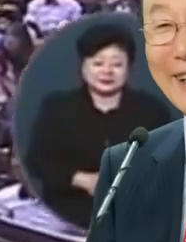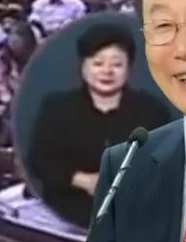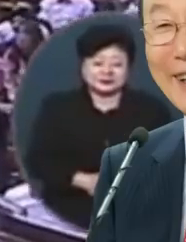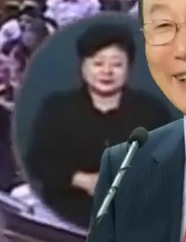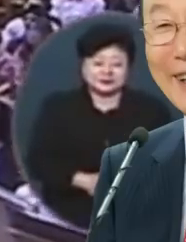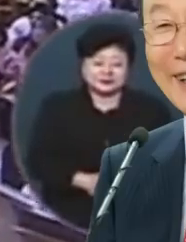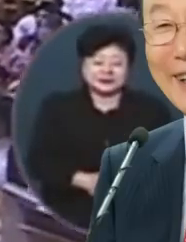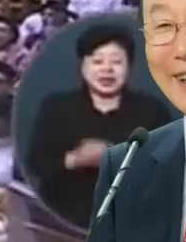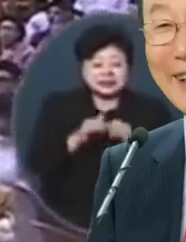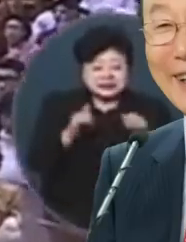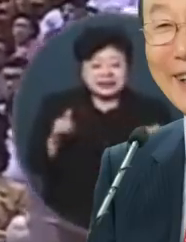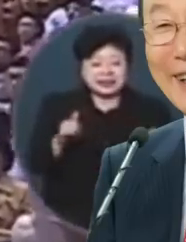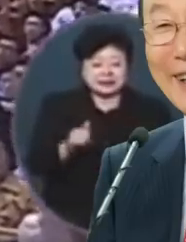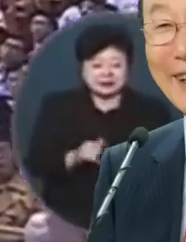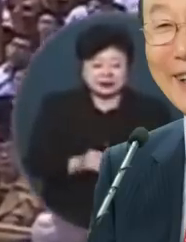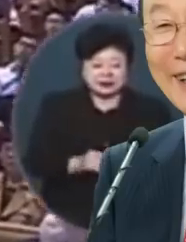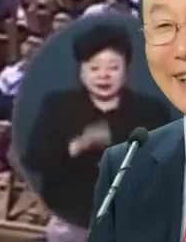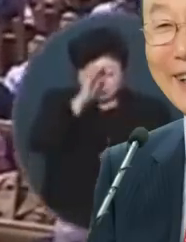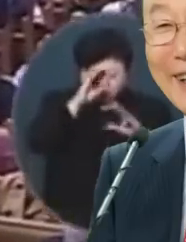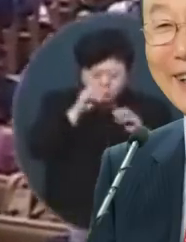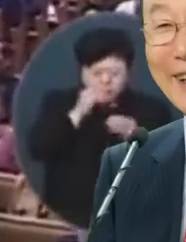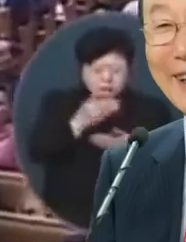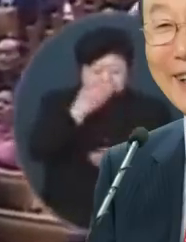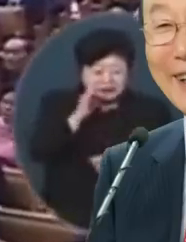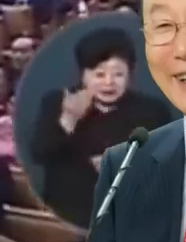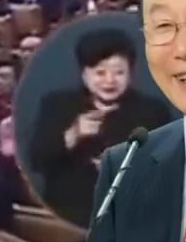새 사람이 될 수가 있는 것입니다.